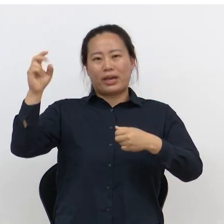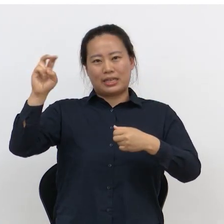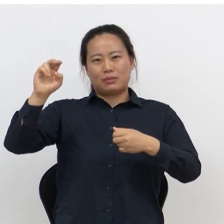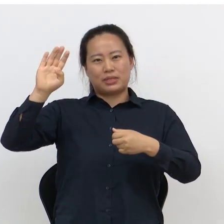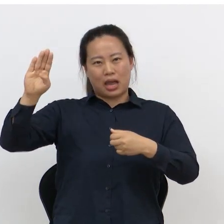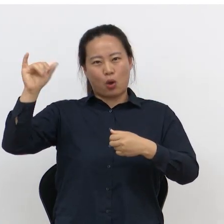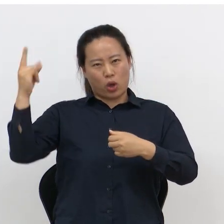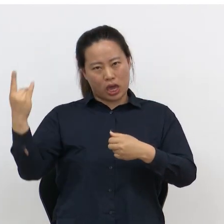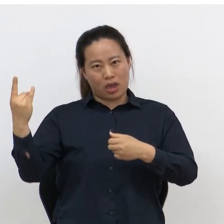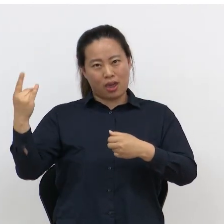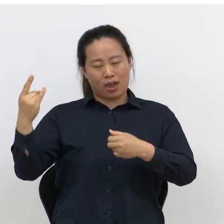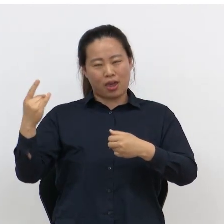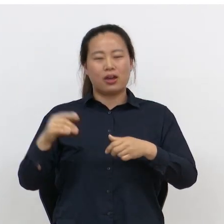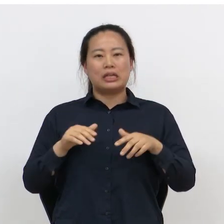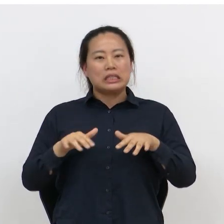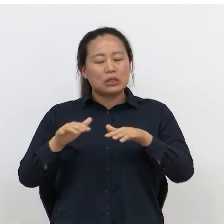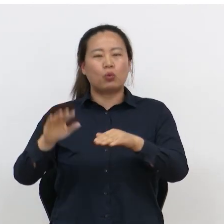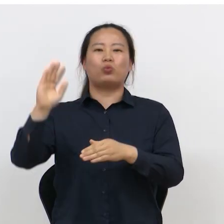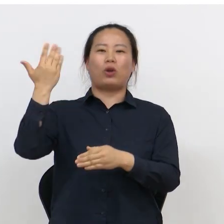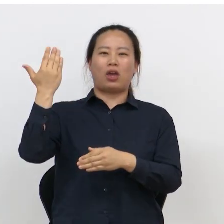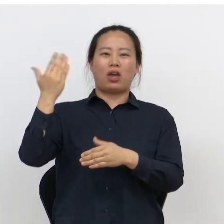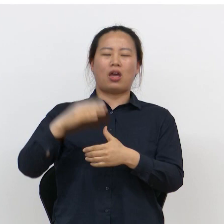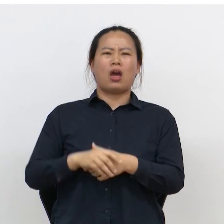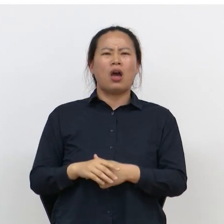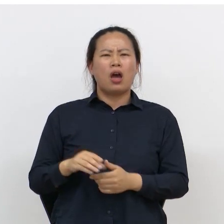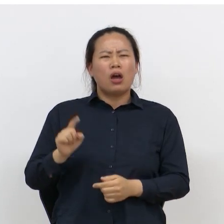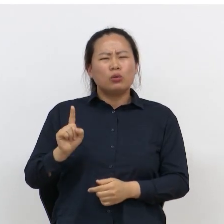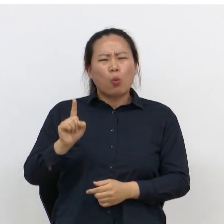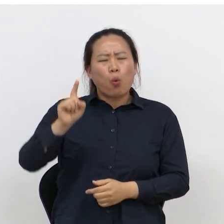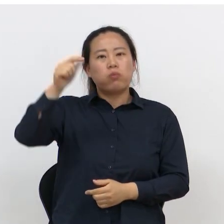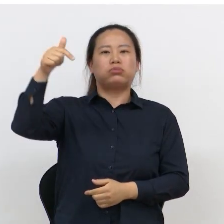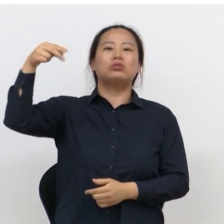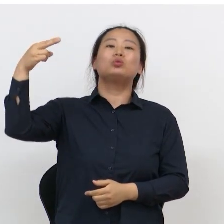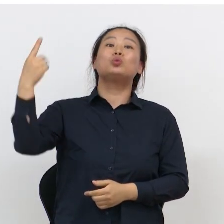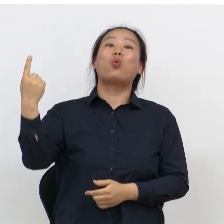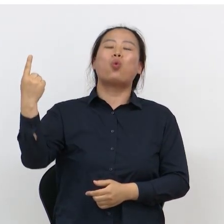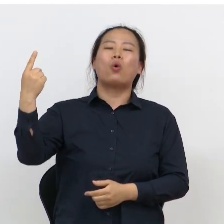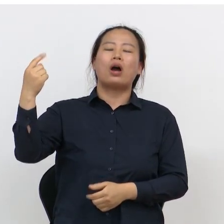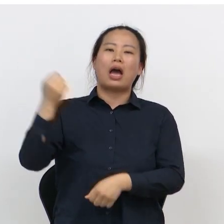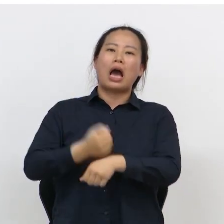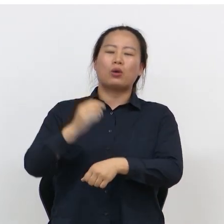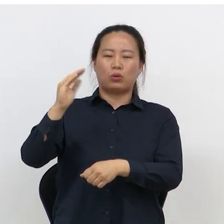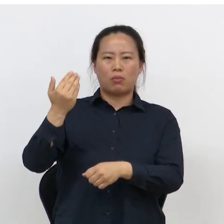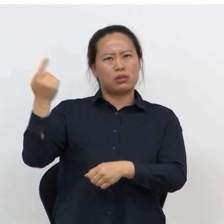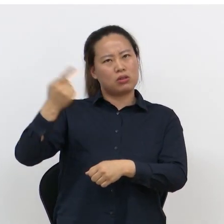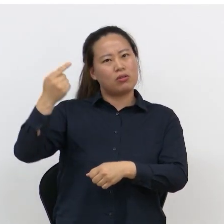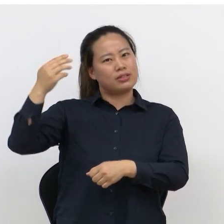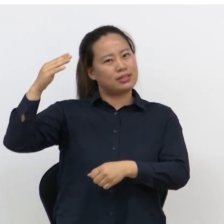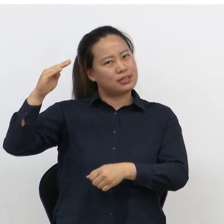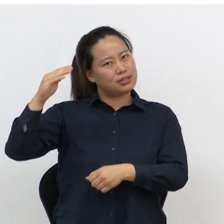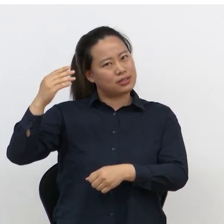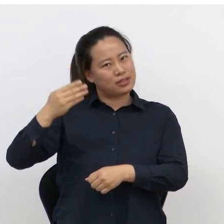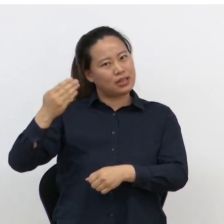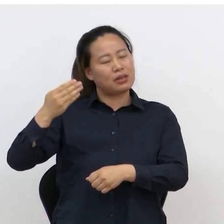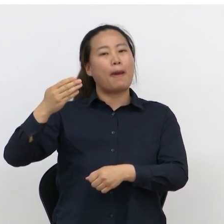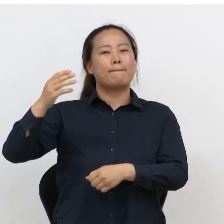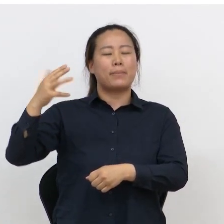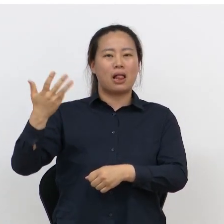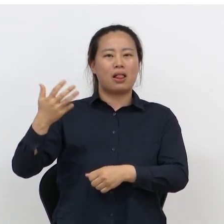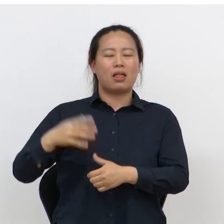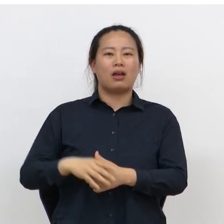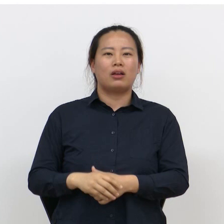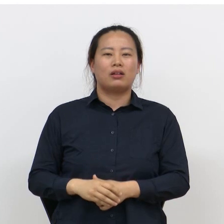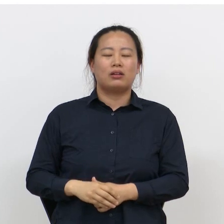진동합니다. 2배 진동하는 한 옥타브라고 그러죠. 또 높은 도를 올라가게 되면 1048회 진동하는 것이고 그렇습니다. 그리고 이